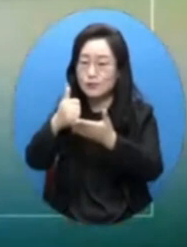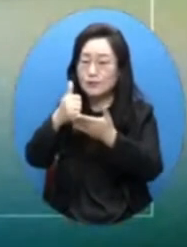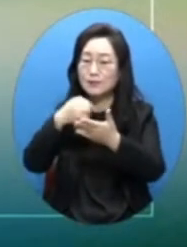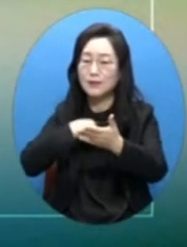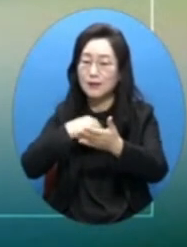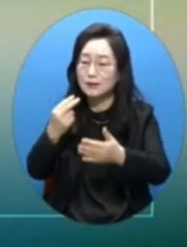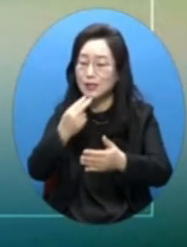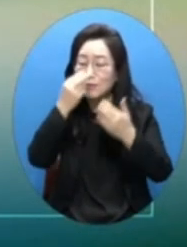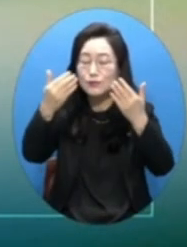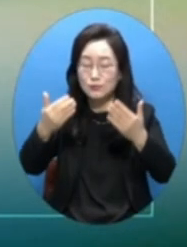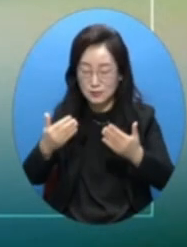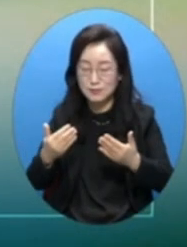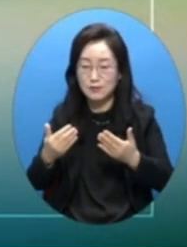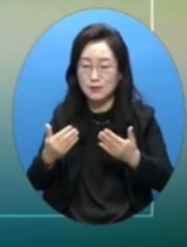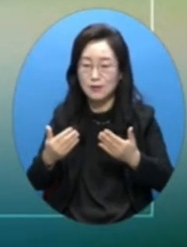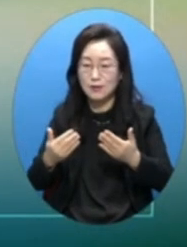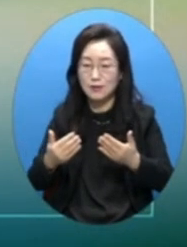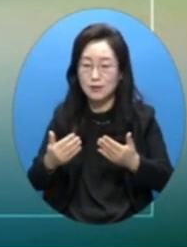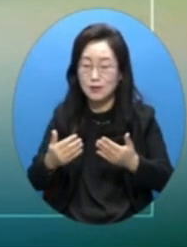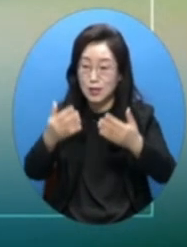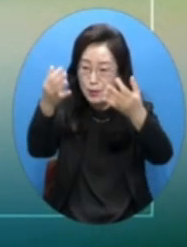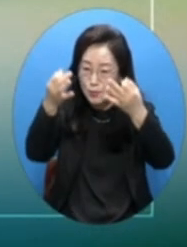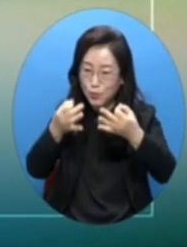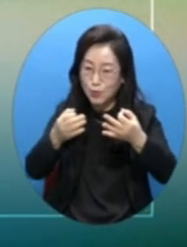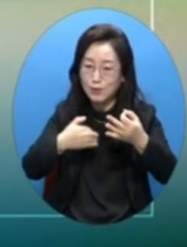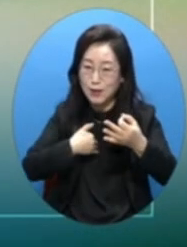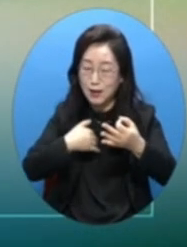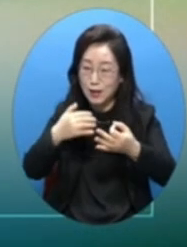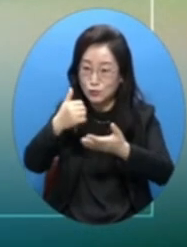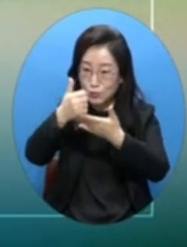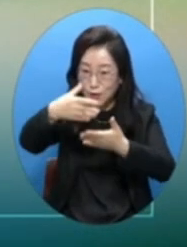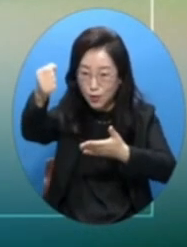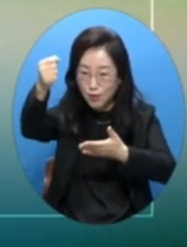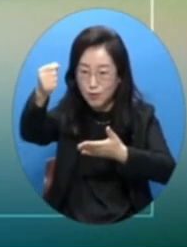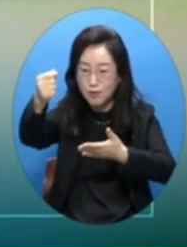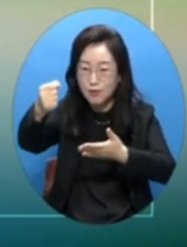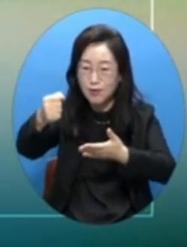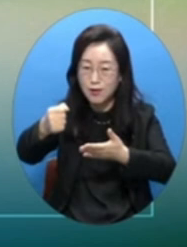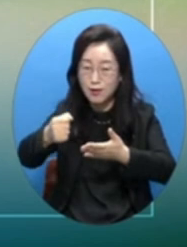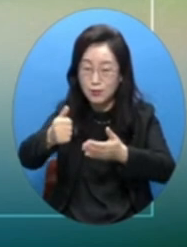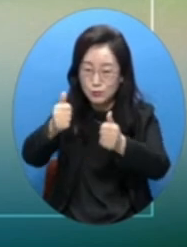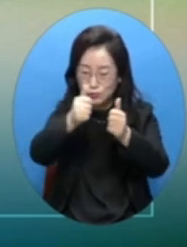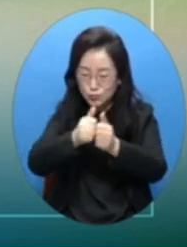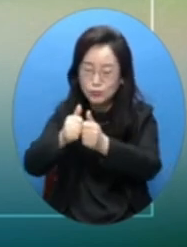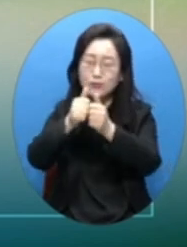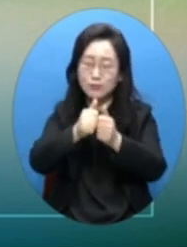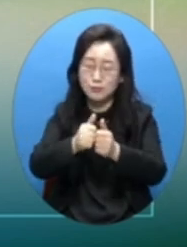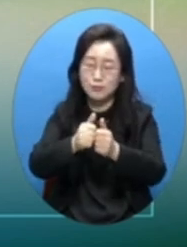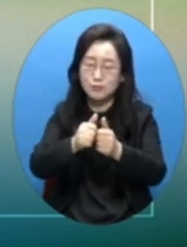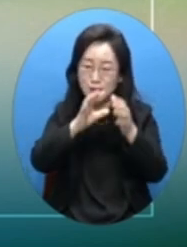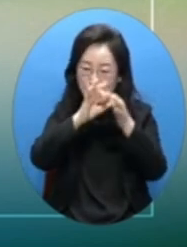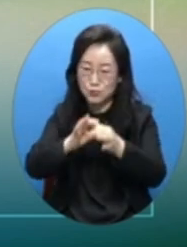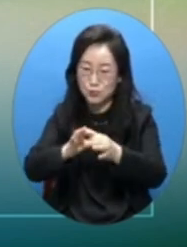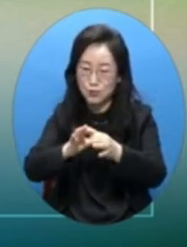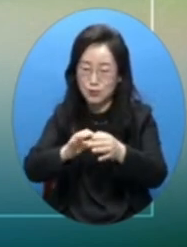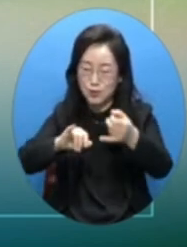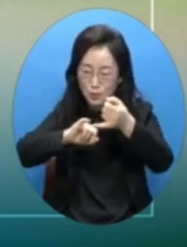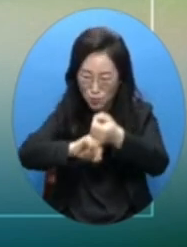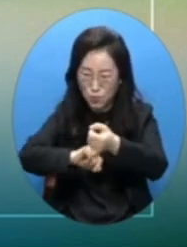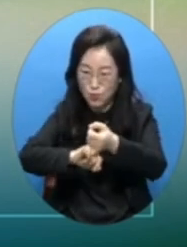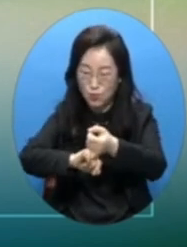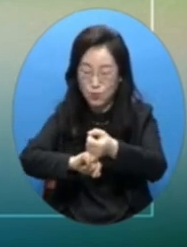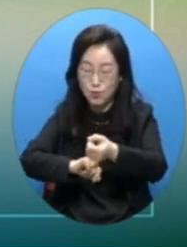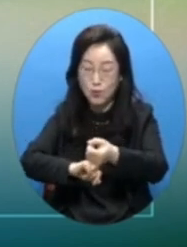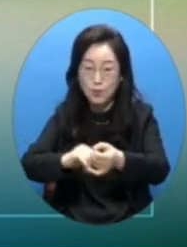저에게 생명을 주셨습니다 주님이 보시기에 제가 주님의 것이라면 주님은 저와 함께 하실 수 있습니다 그러나 이것만은 약속드리겠습니다